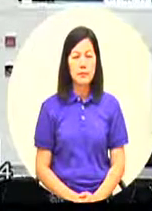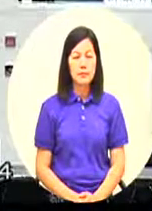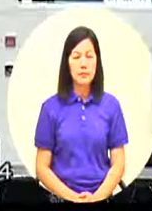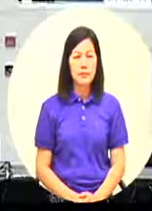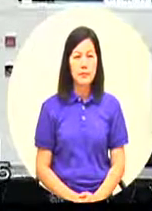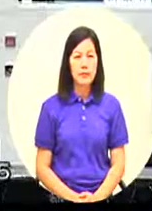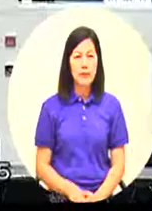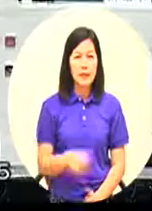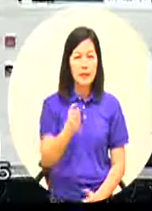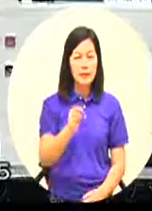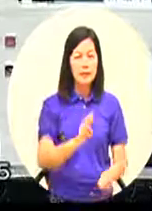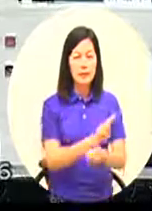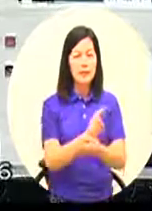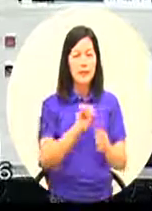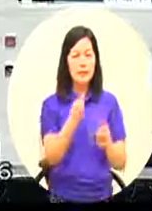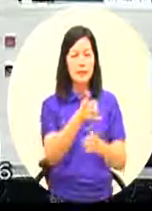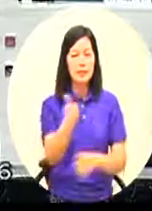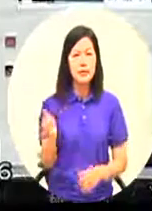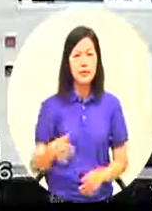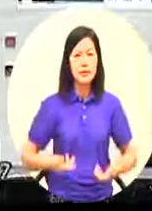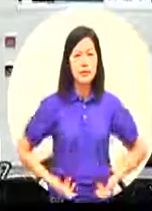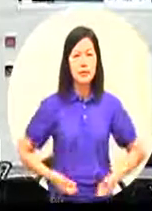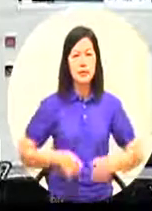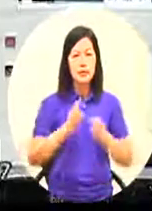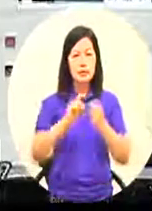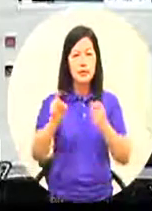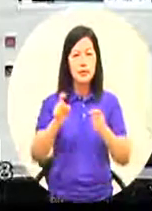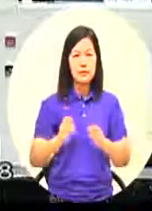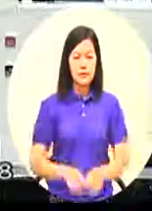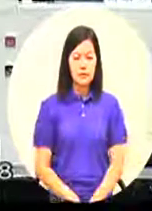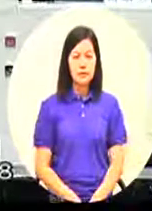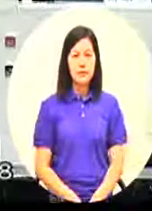谢谢林明杰议员，我们休息10分钟。